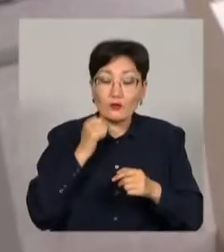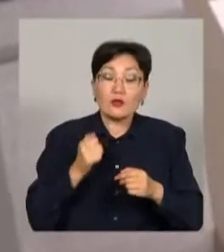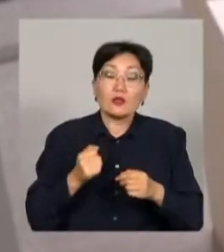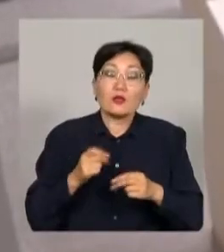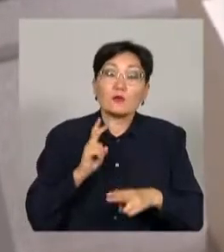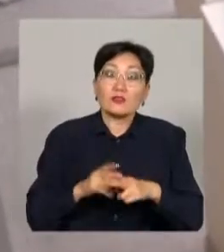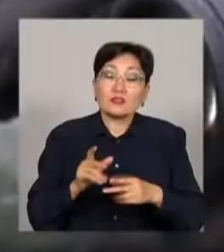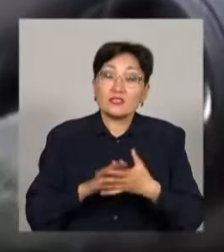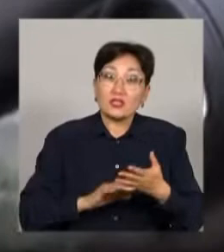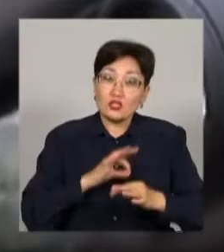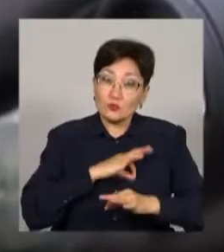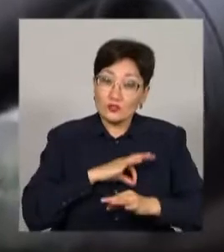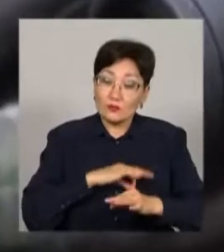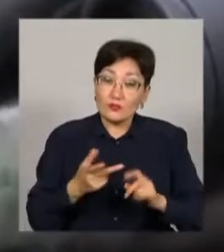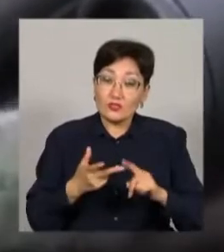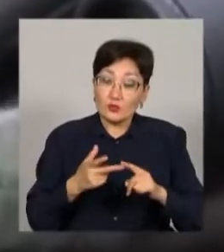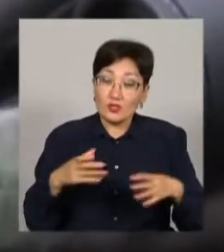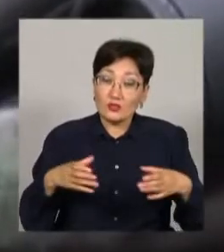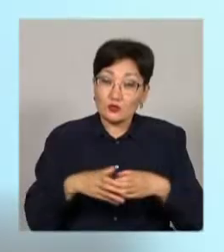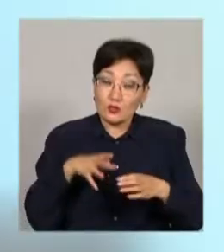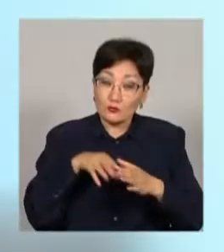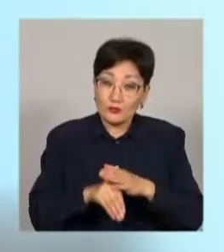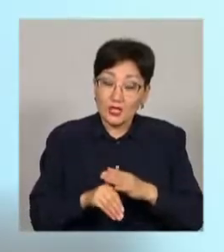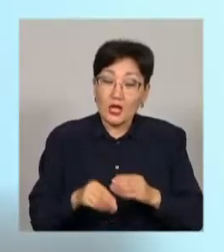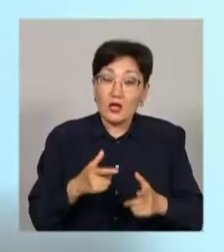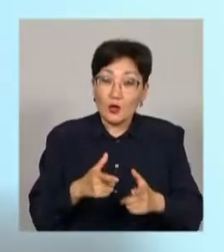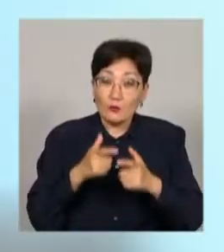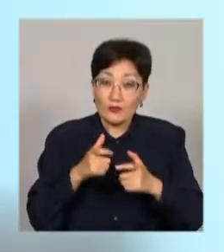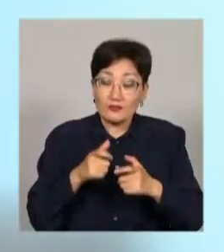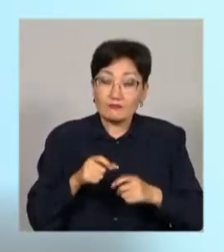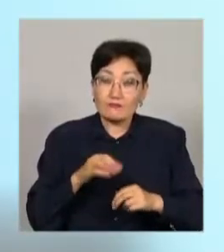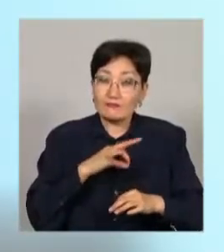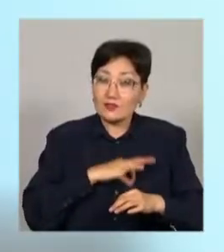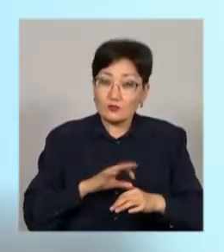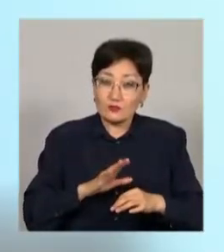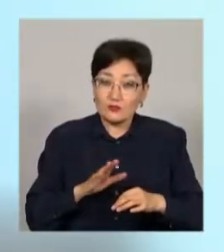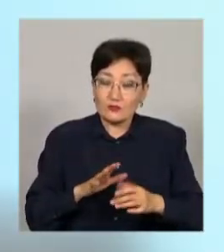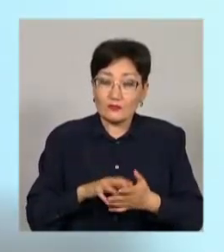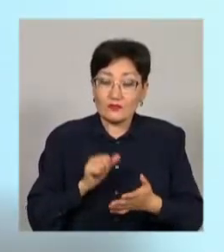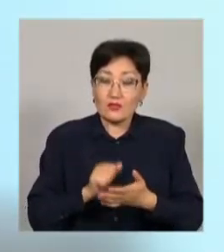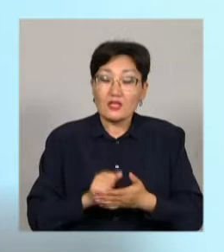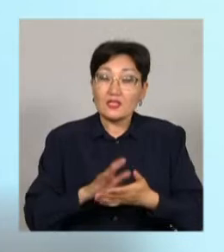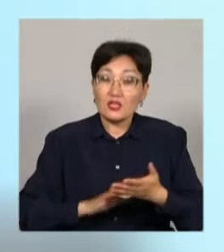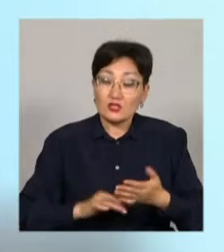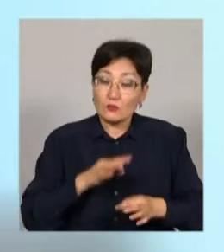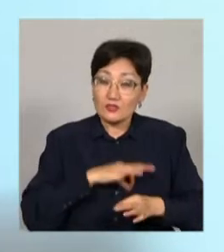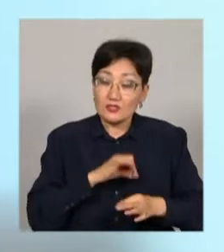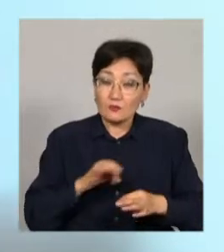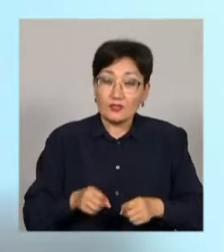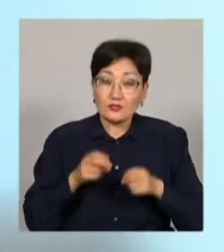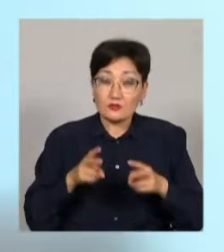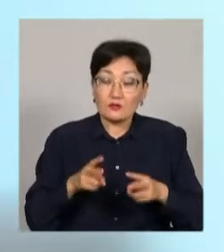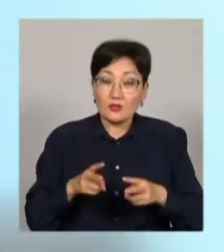препятствующих дальнейшему использованию. К оружию третьей категории относится оружие, непригодное для дальнейшего использования и опасной